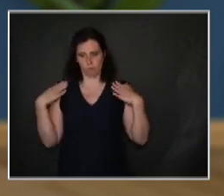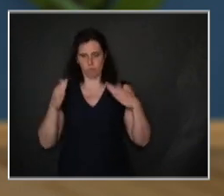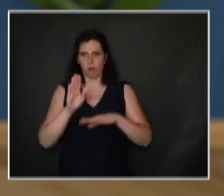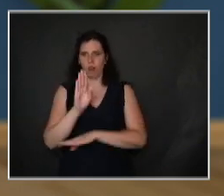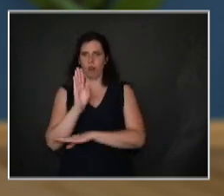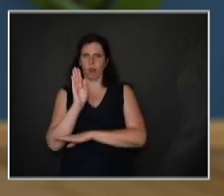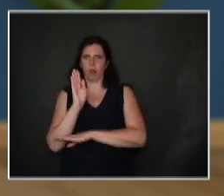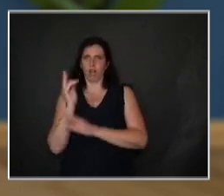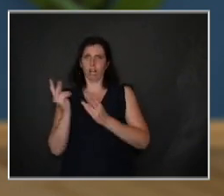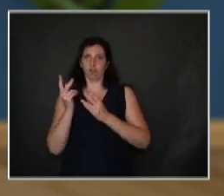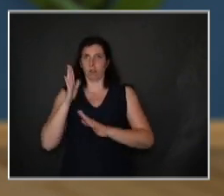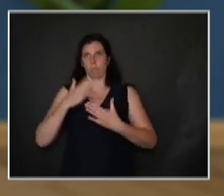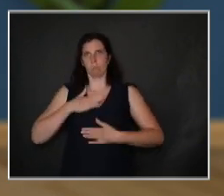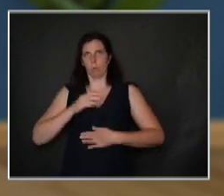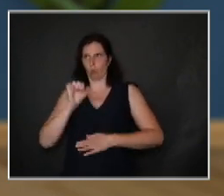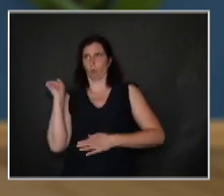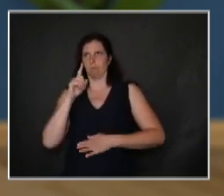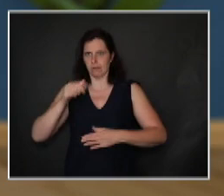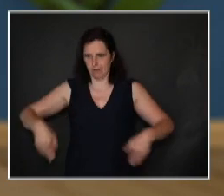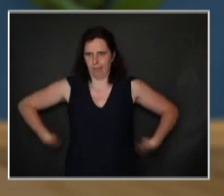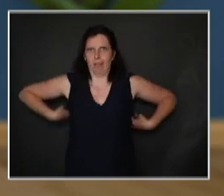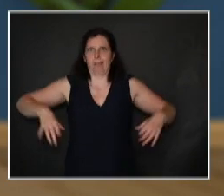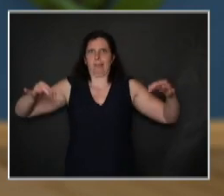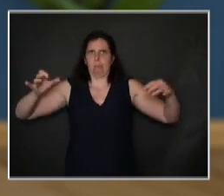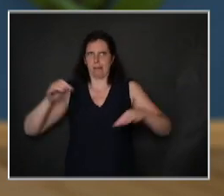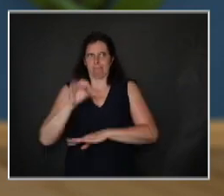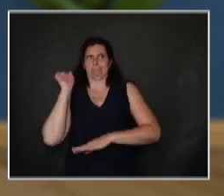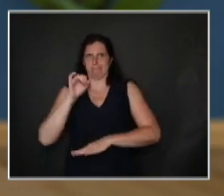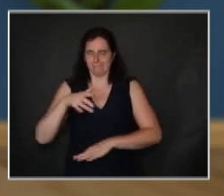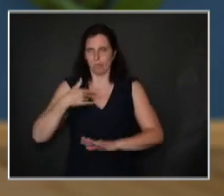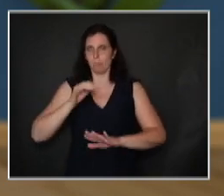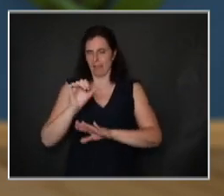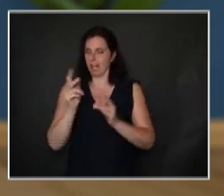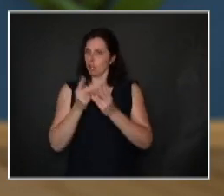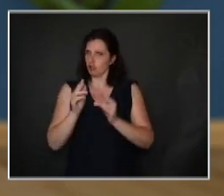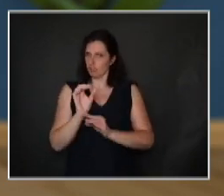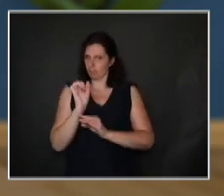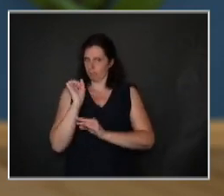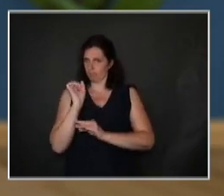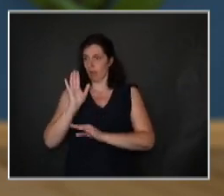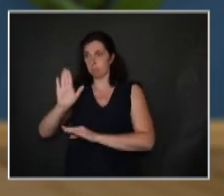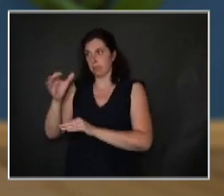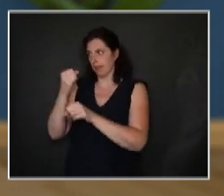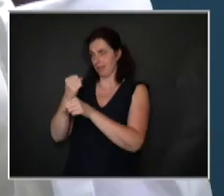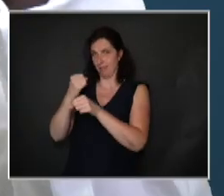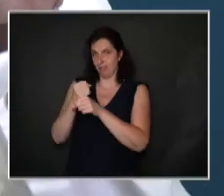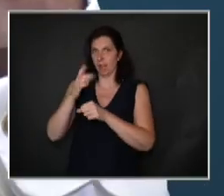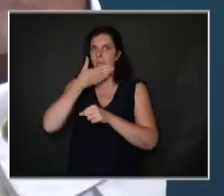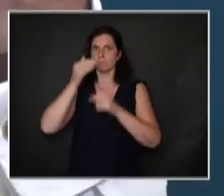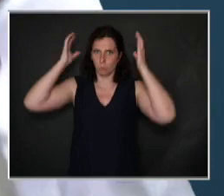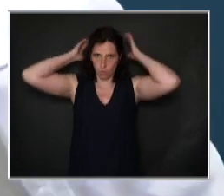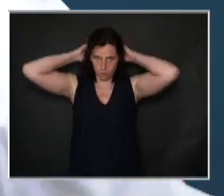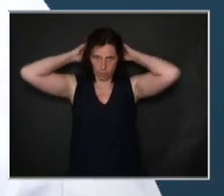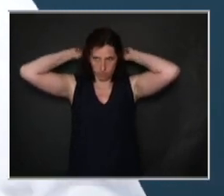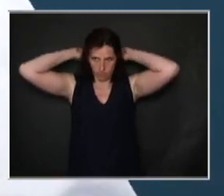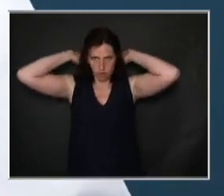en arrière, mais là j'ai peur de tomber parce que je suis sur un tabouret mobile. Quand on est au travail, il est bien d'avoir un appui-tête, comme